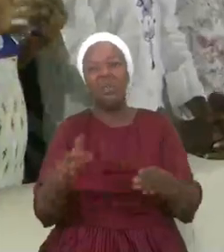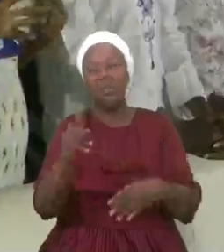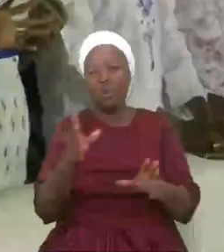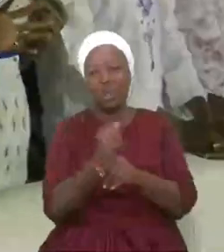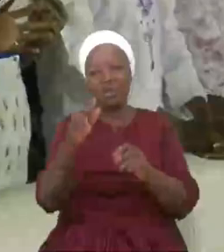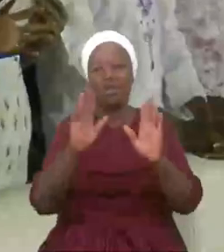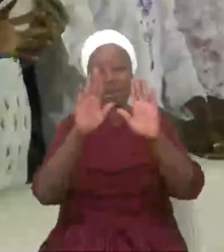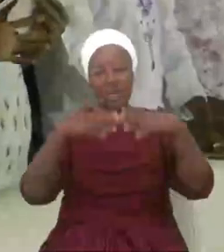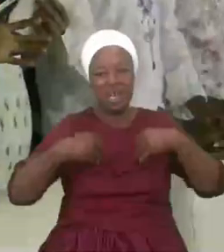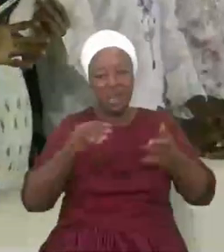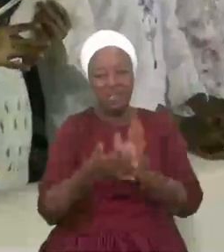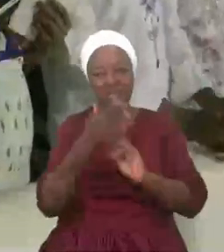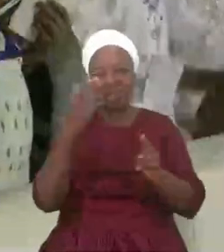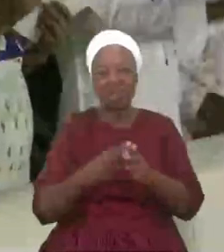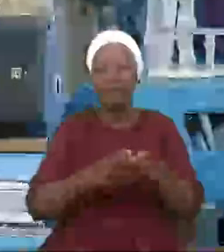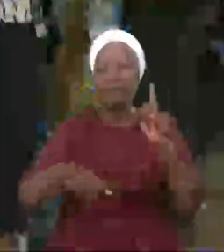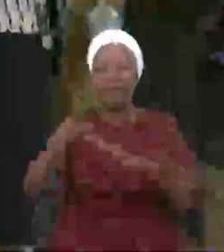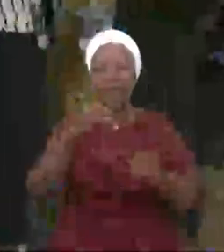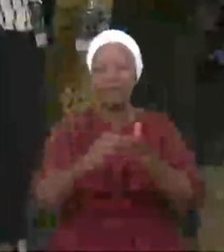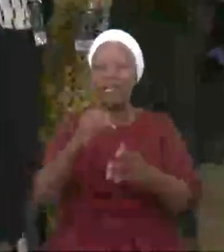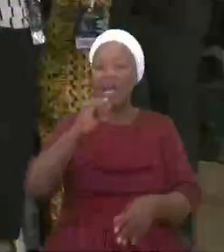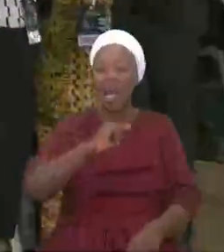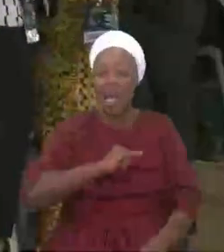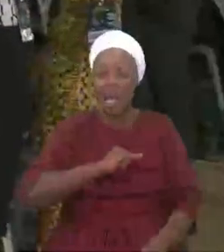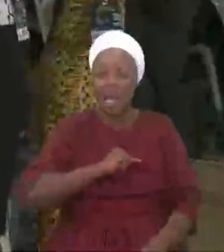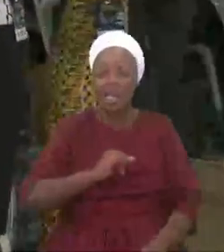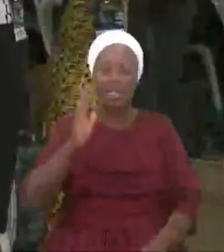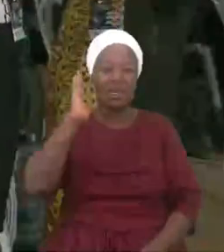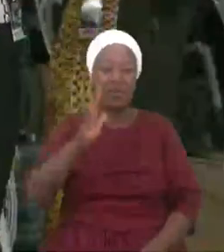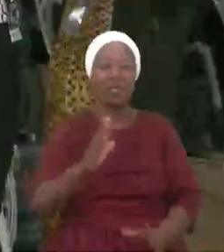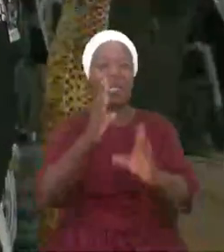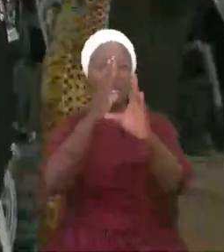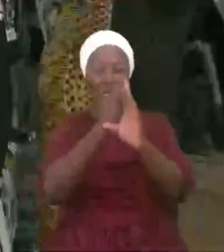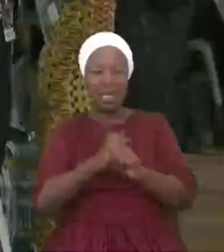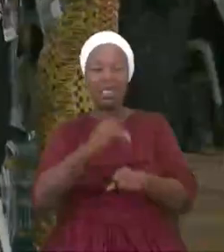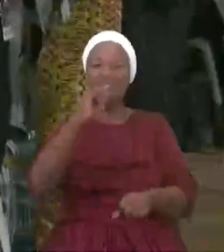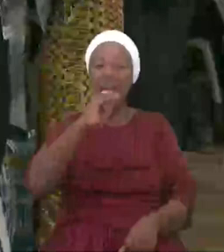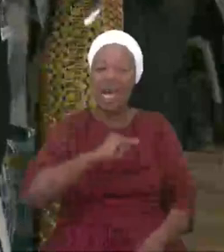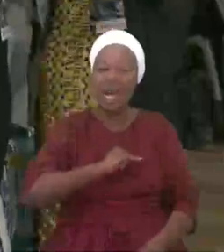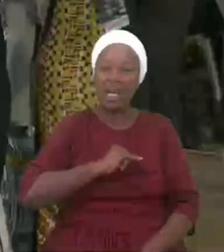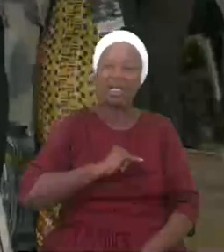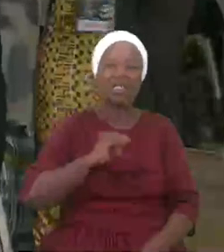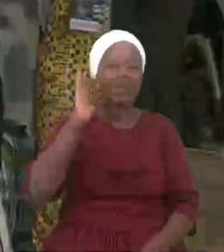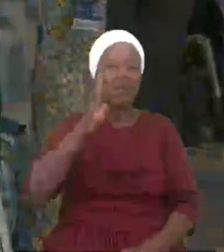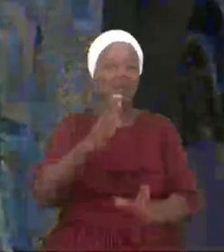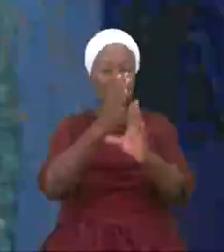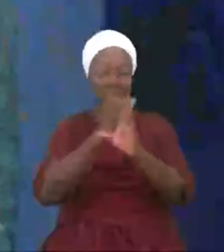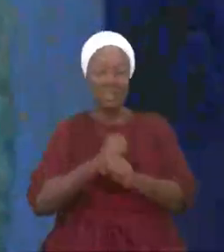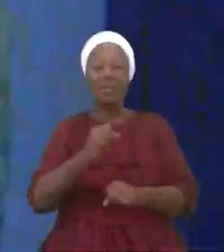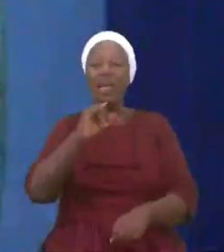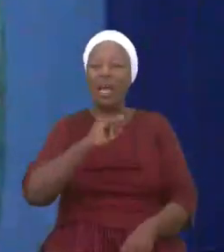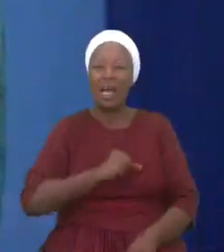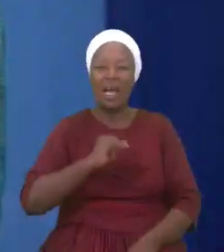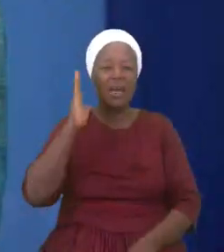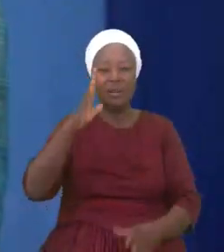est toujours ouverte Vous aurez votre guérison moi j'aurai ma guérison je vais recevoir